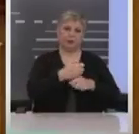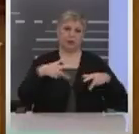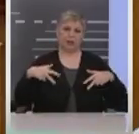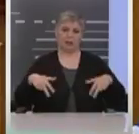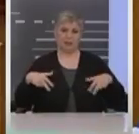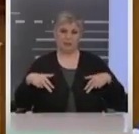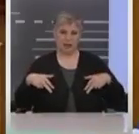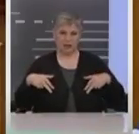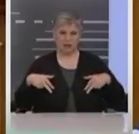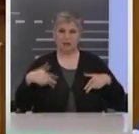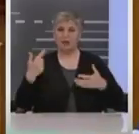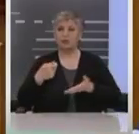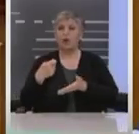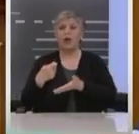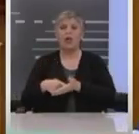θα μείωνε τους φόρους.